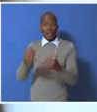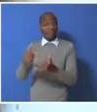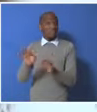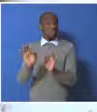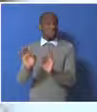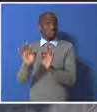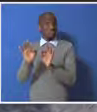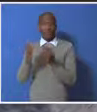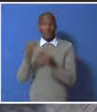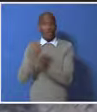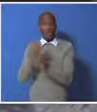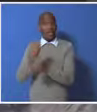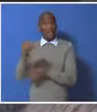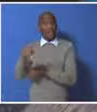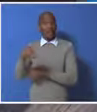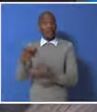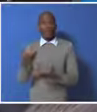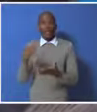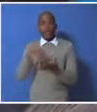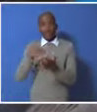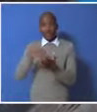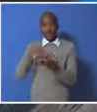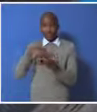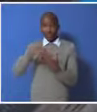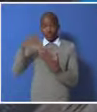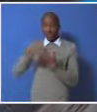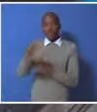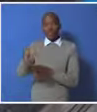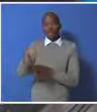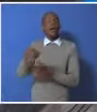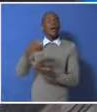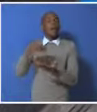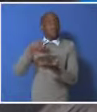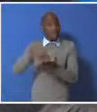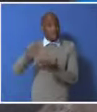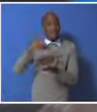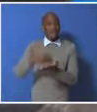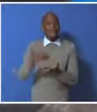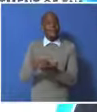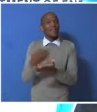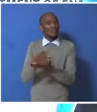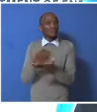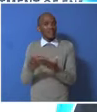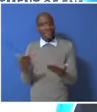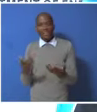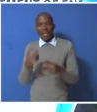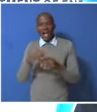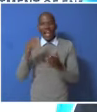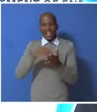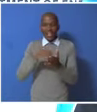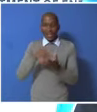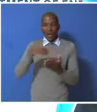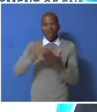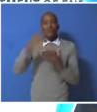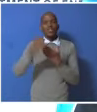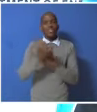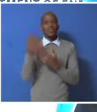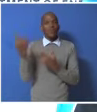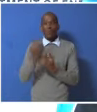di setse di bereka. Lenalalo le gape le duelela bontha bongwe jwa ditshenyegelo. This project ya